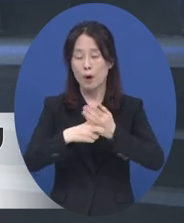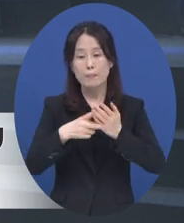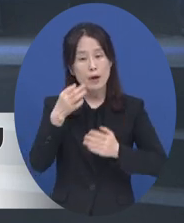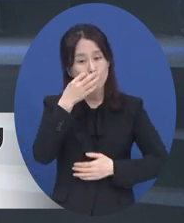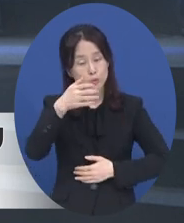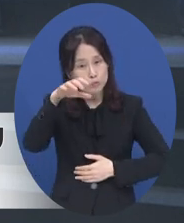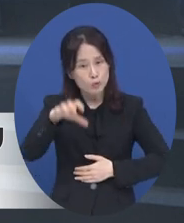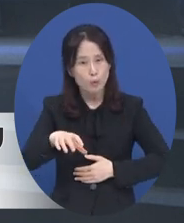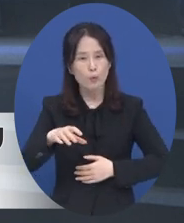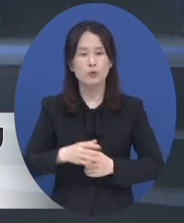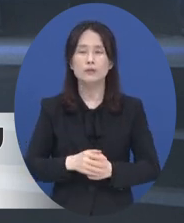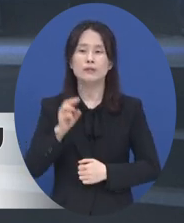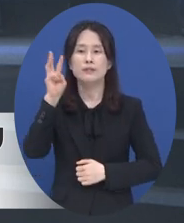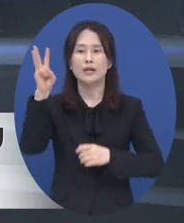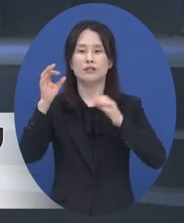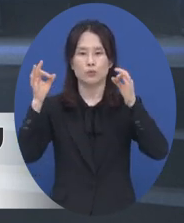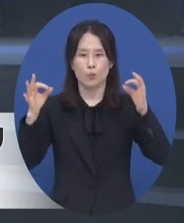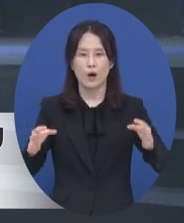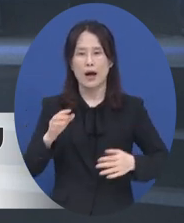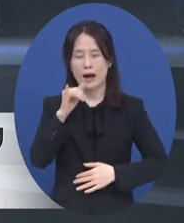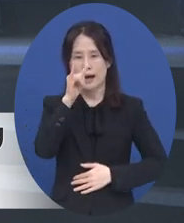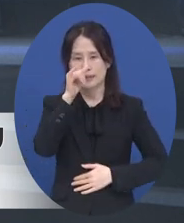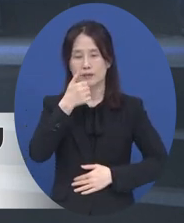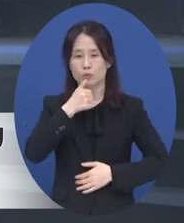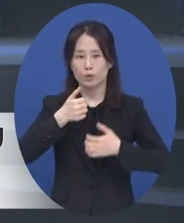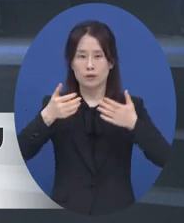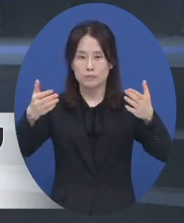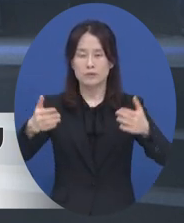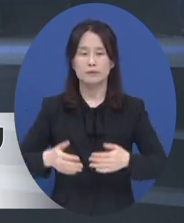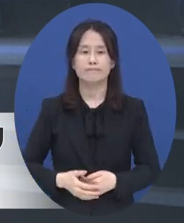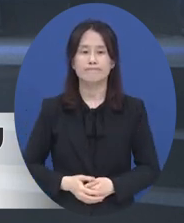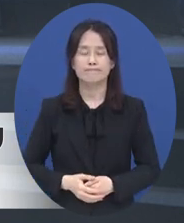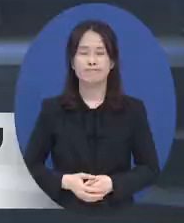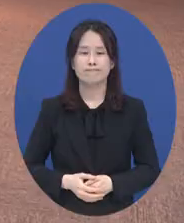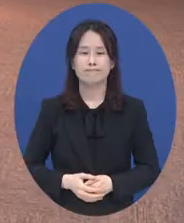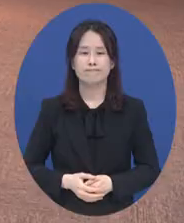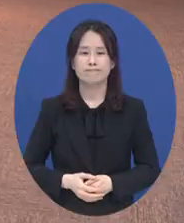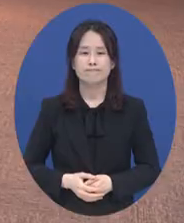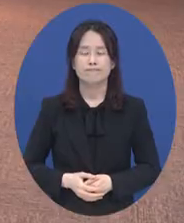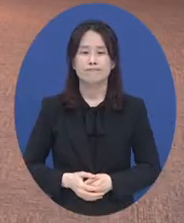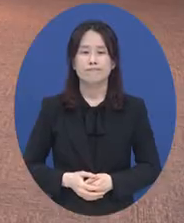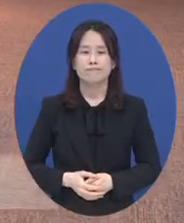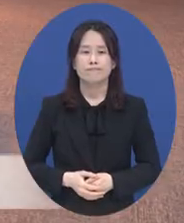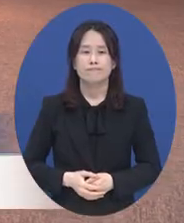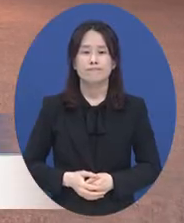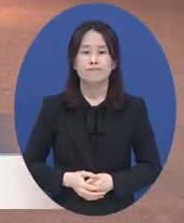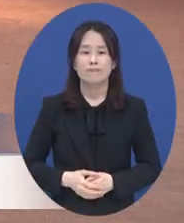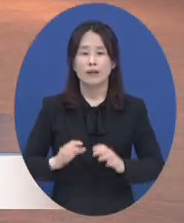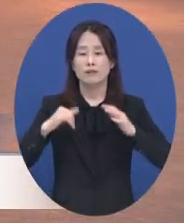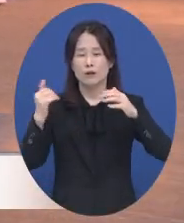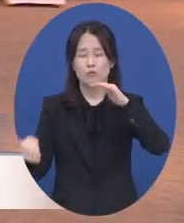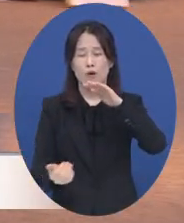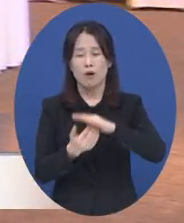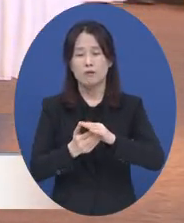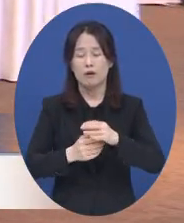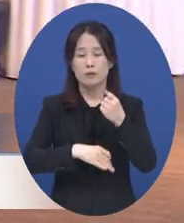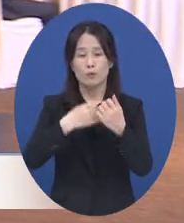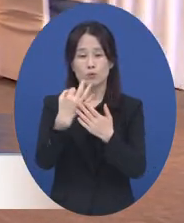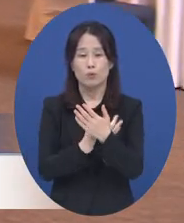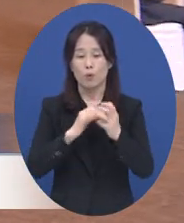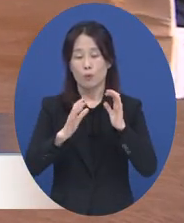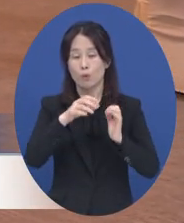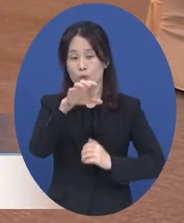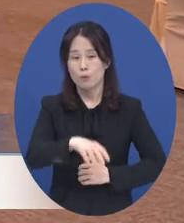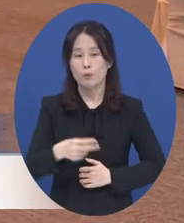온 오프라인에서 사흘 동안 펼쳐집니다 최창수 기자입니다 세계 최대 기본소득 공론의 장 앤